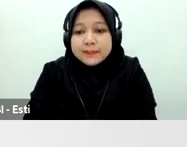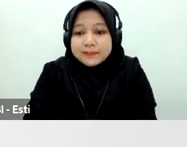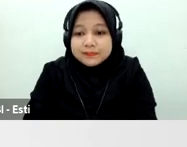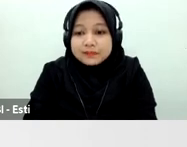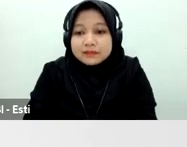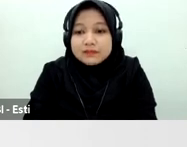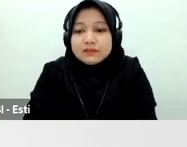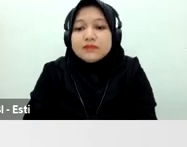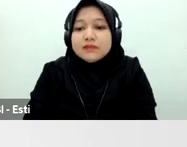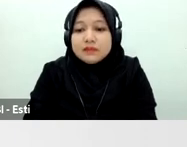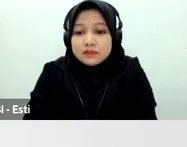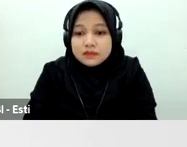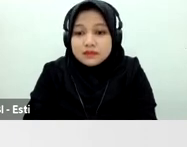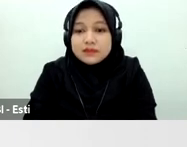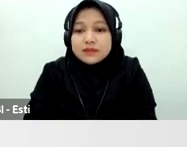kurang